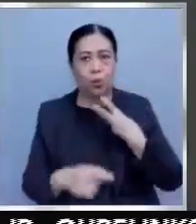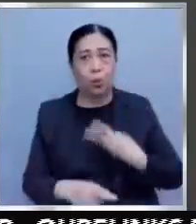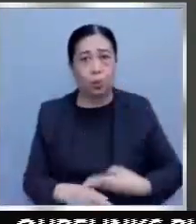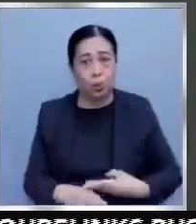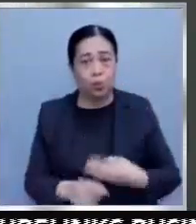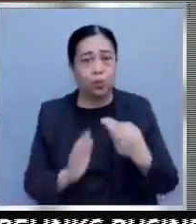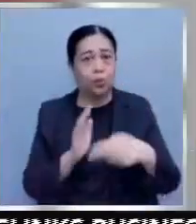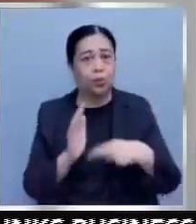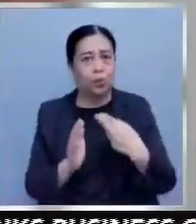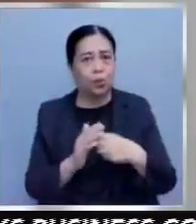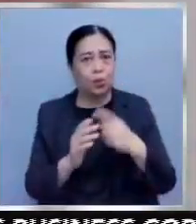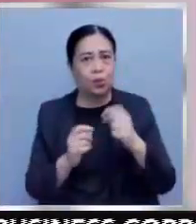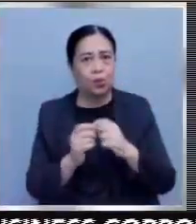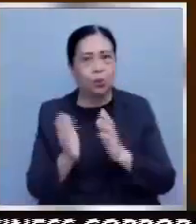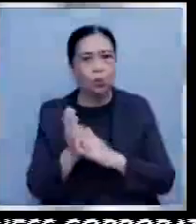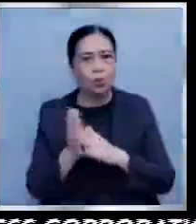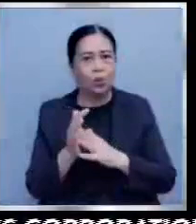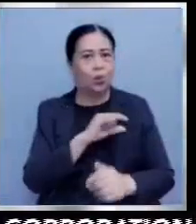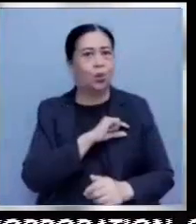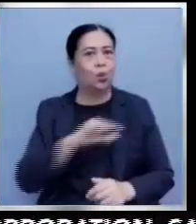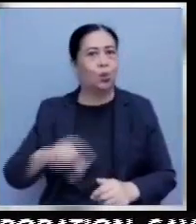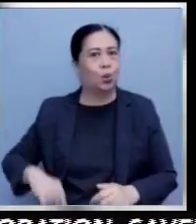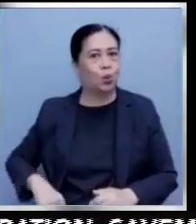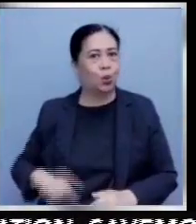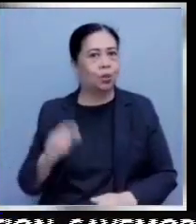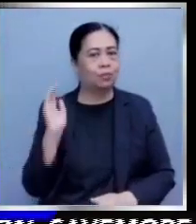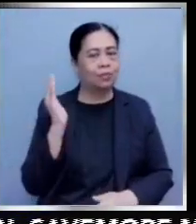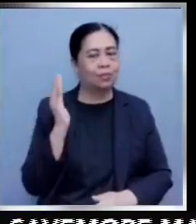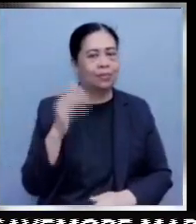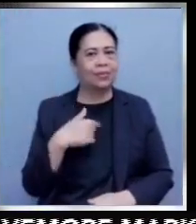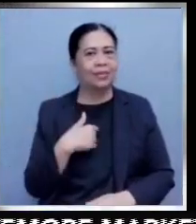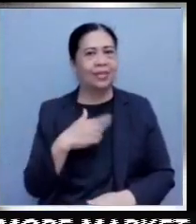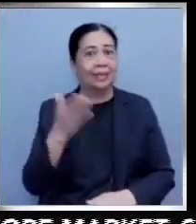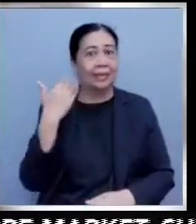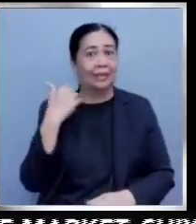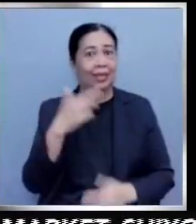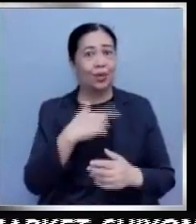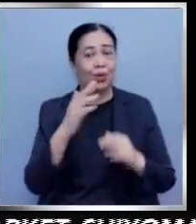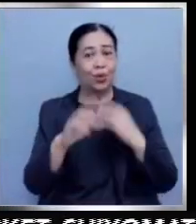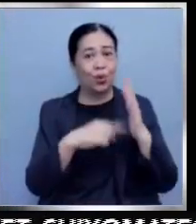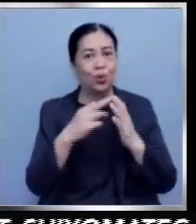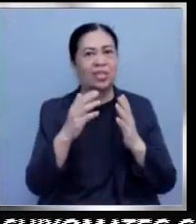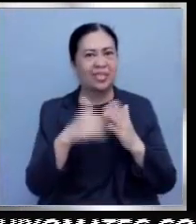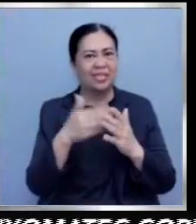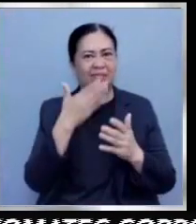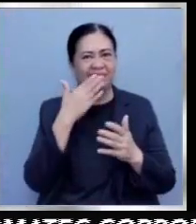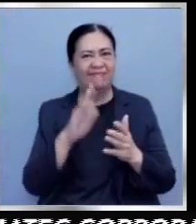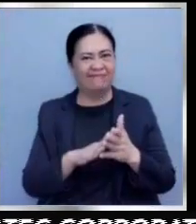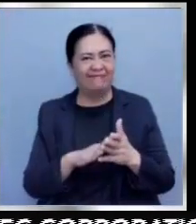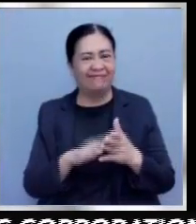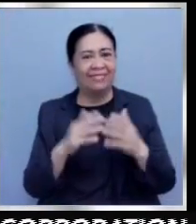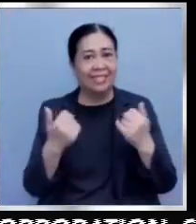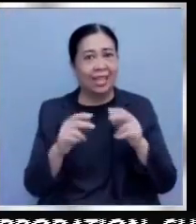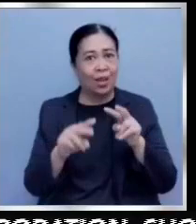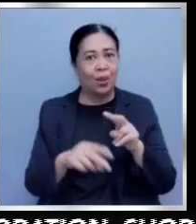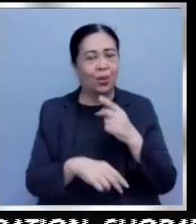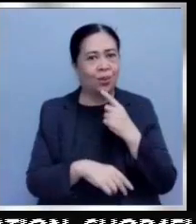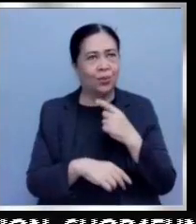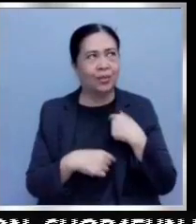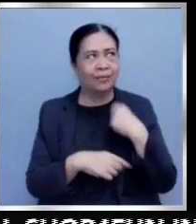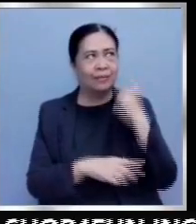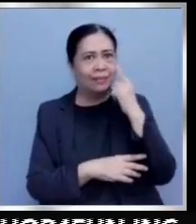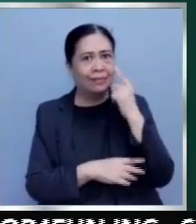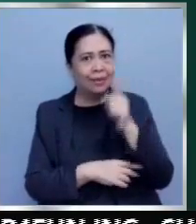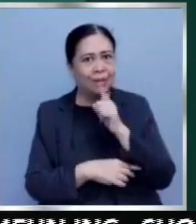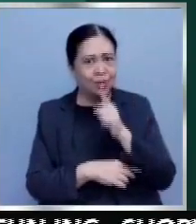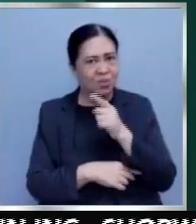isang school queen bee character. Masasabi ko my previous role was kontrabida. Pero looking now at Yazi, parang mapapaisip ka, kontrabida ba talaga